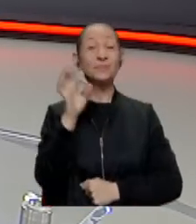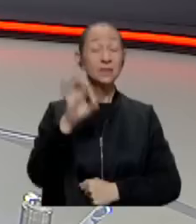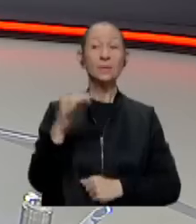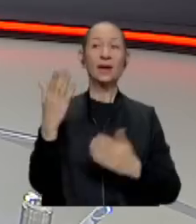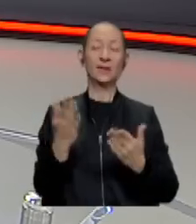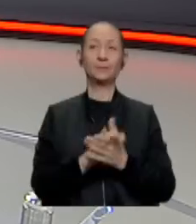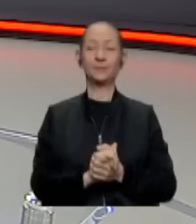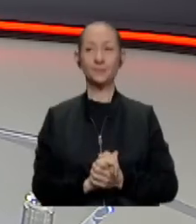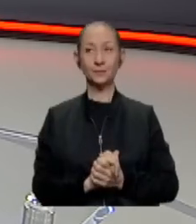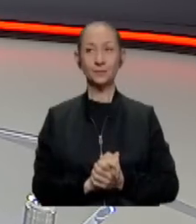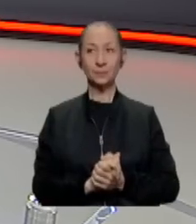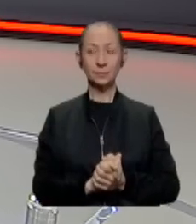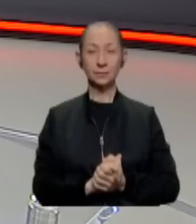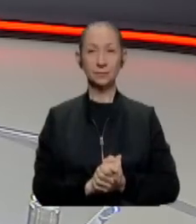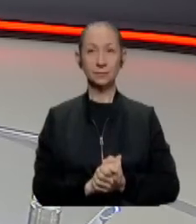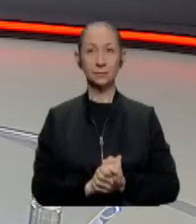efendim